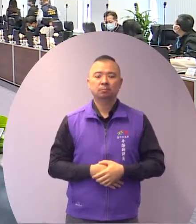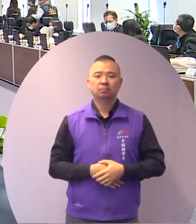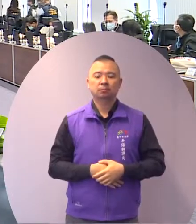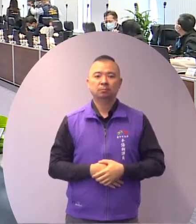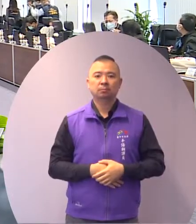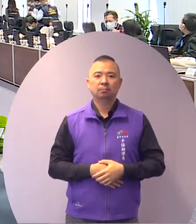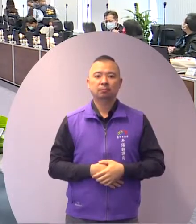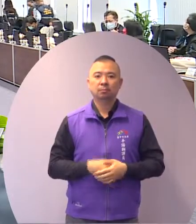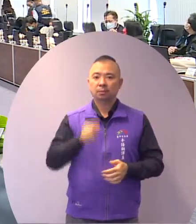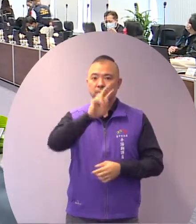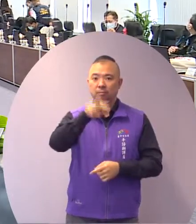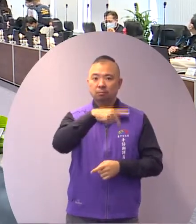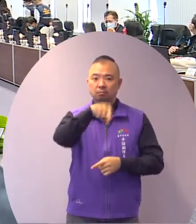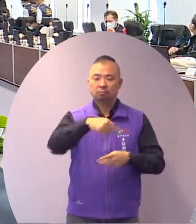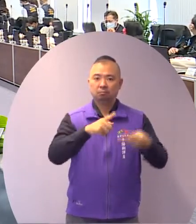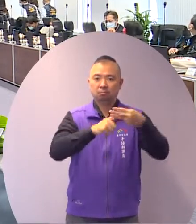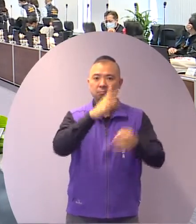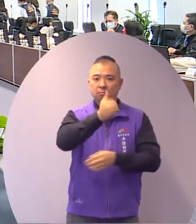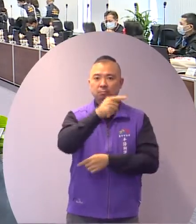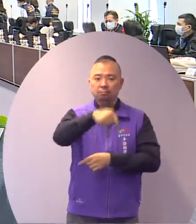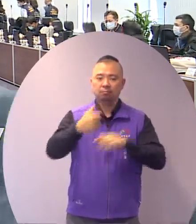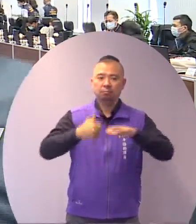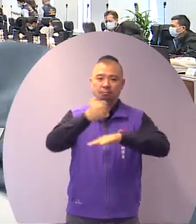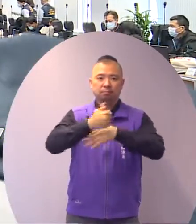员刘长吉主席上台授奖。